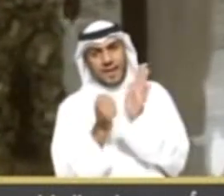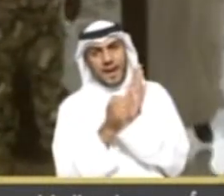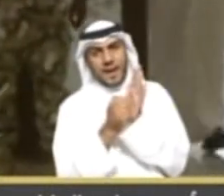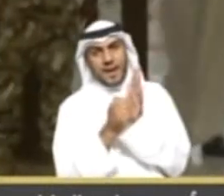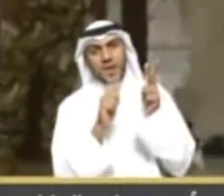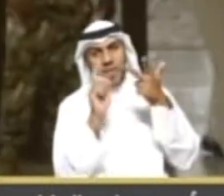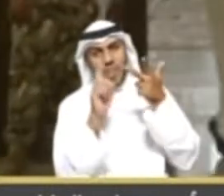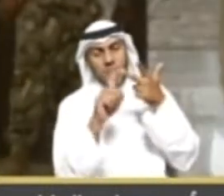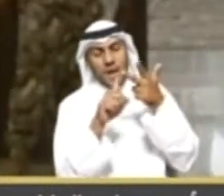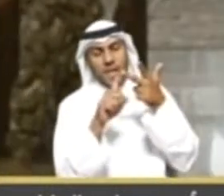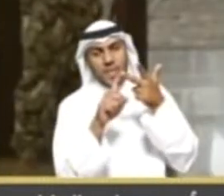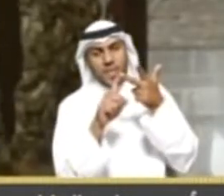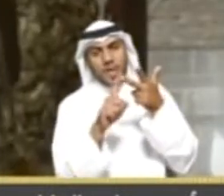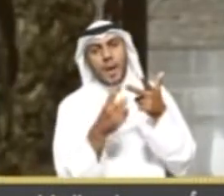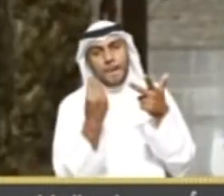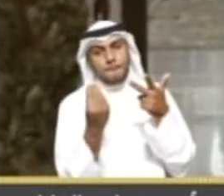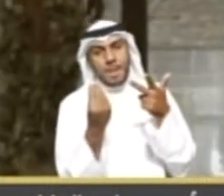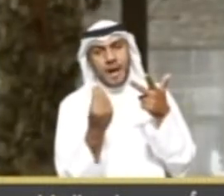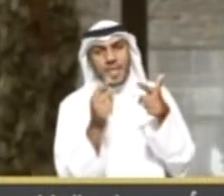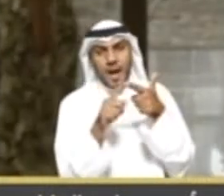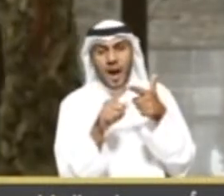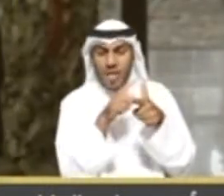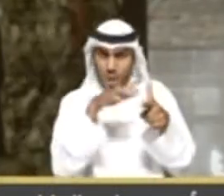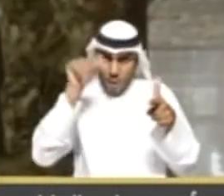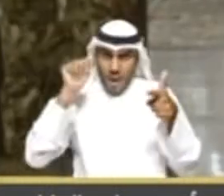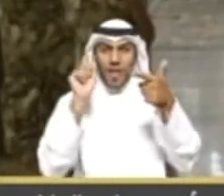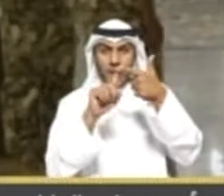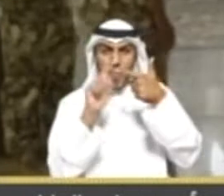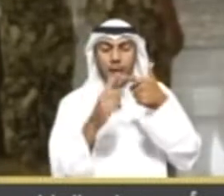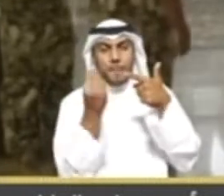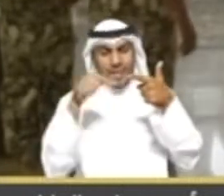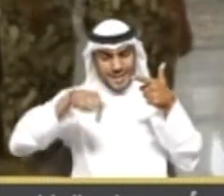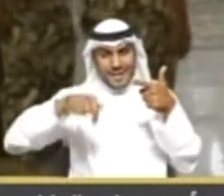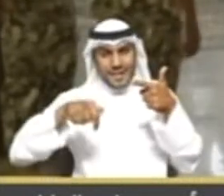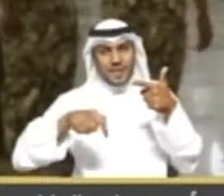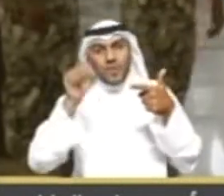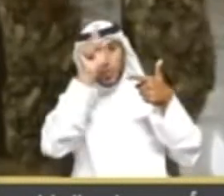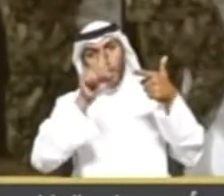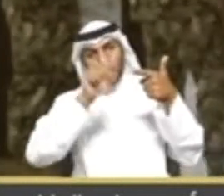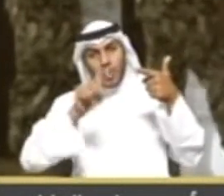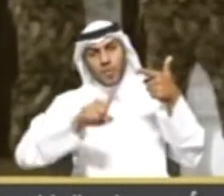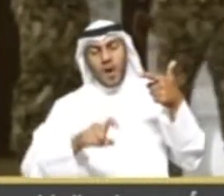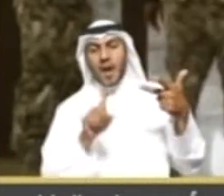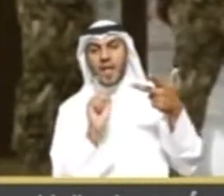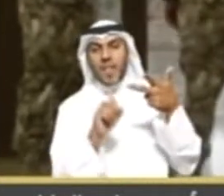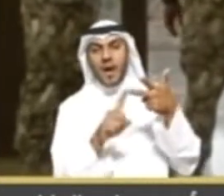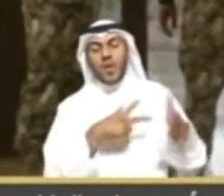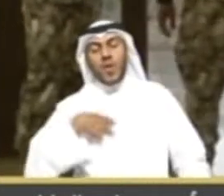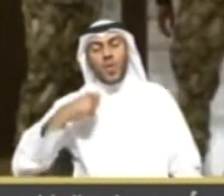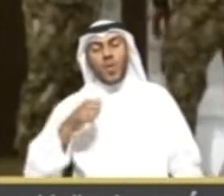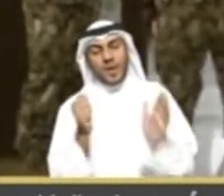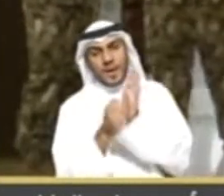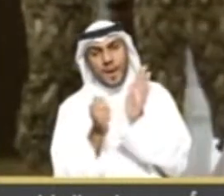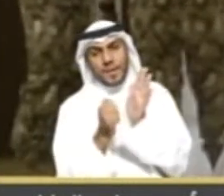معالي وزير الإسكان ووزير الدولة لشؤون الخدمات ياسر أبل، وهذا الاستجواب مقدم من النائب